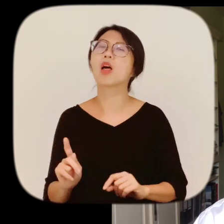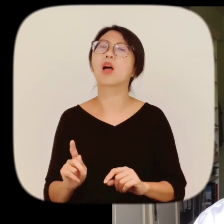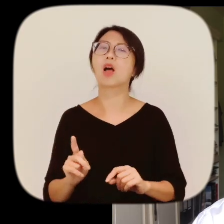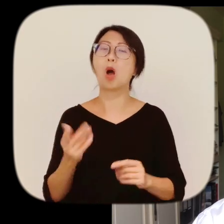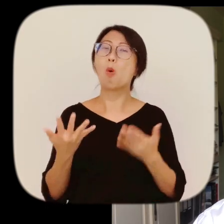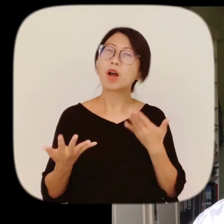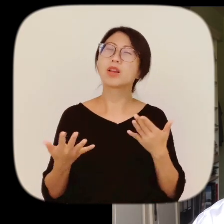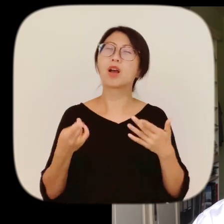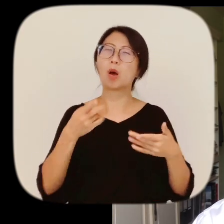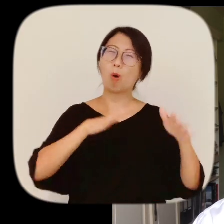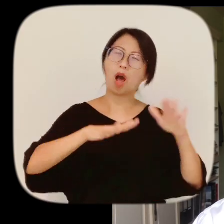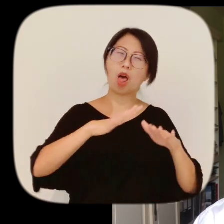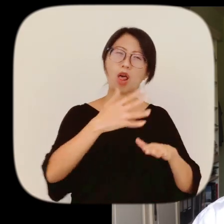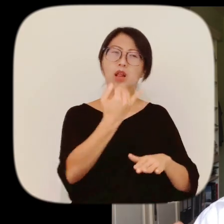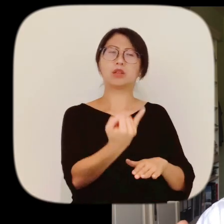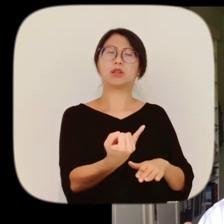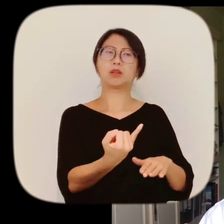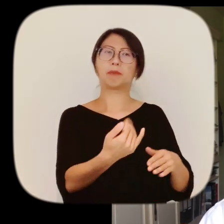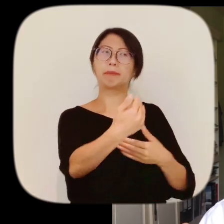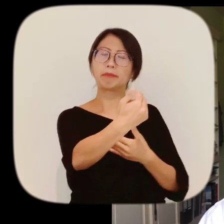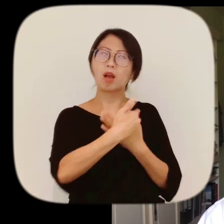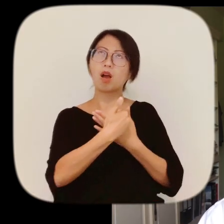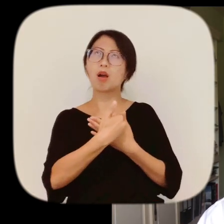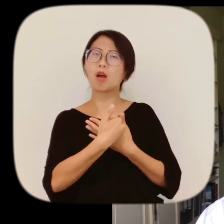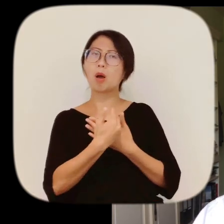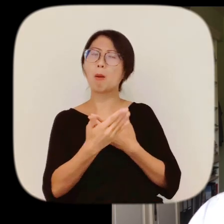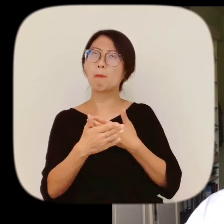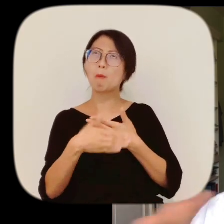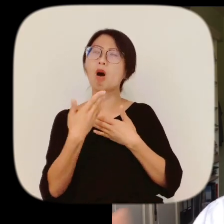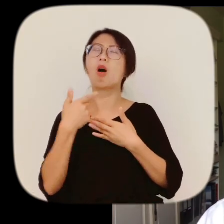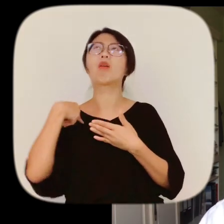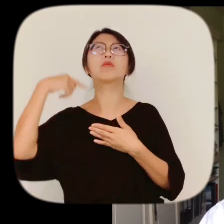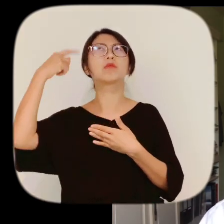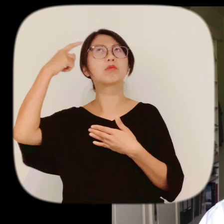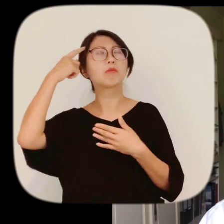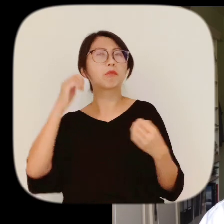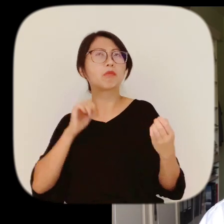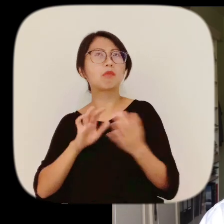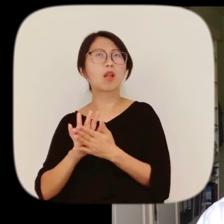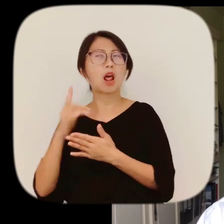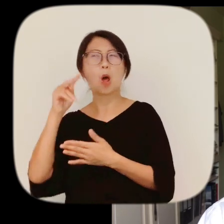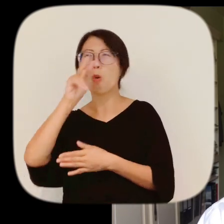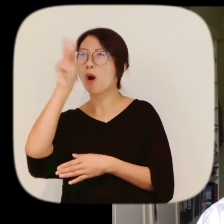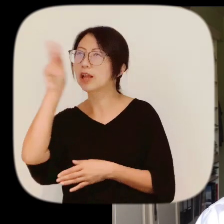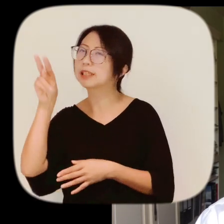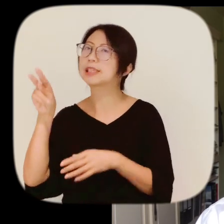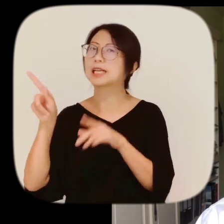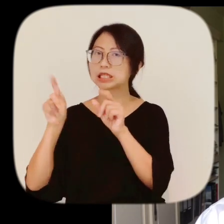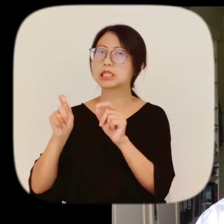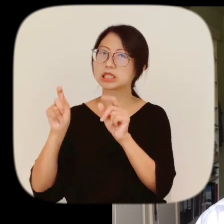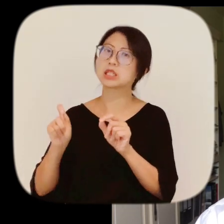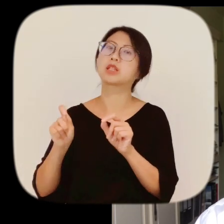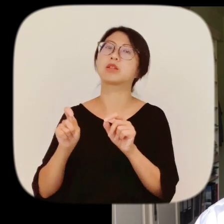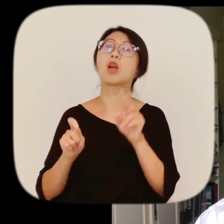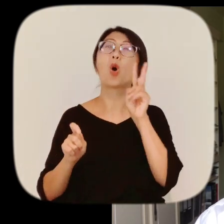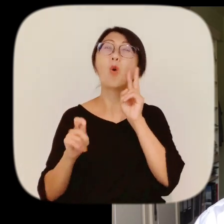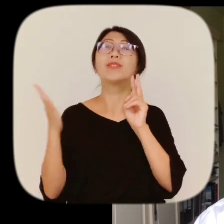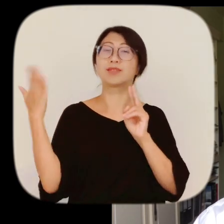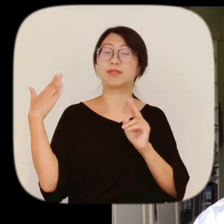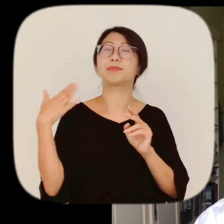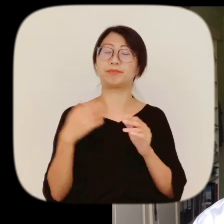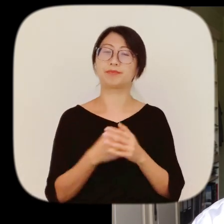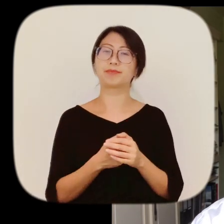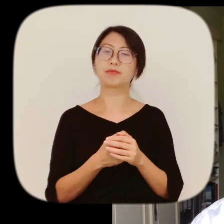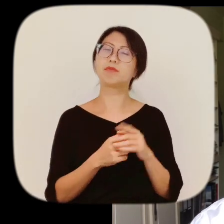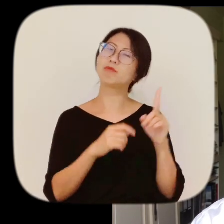人生是有意义的那这个其实有时候很差的环境可能是起点呢是令到人是